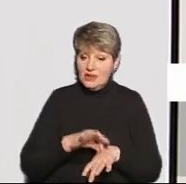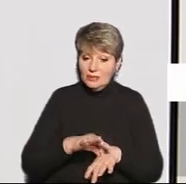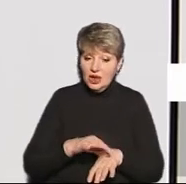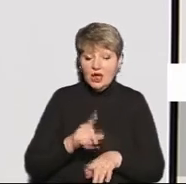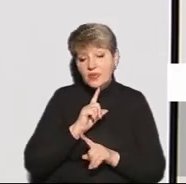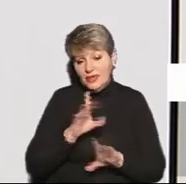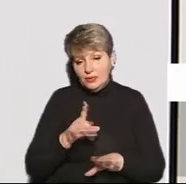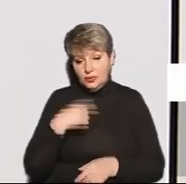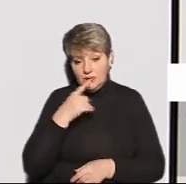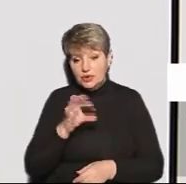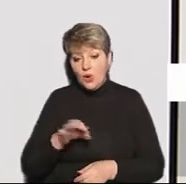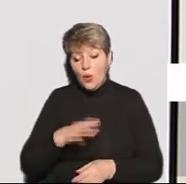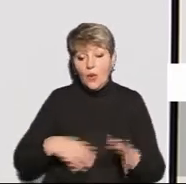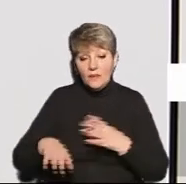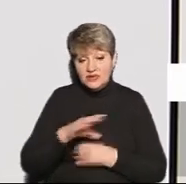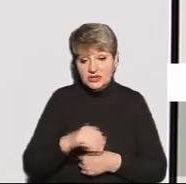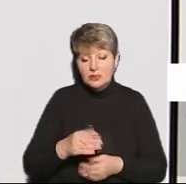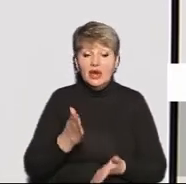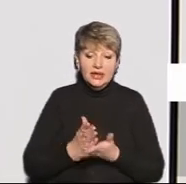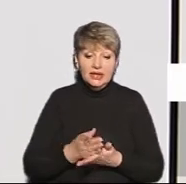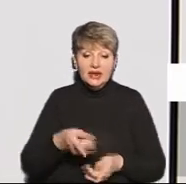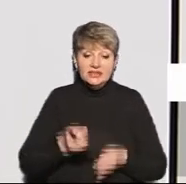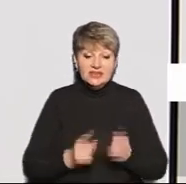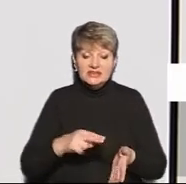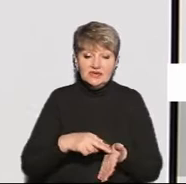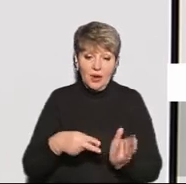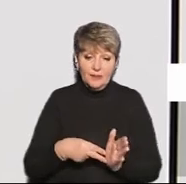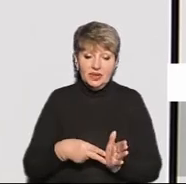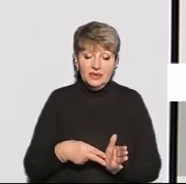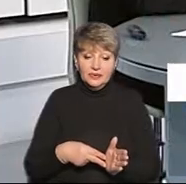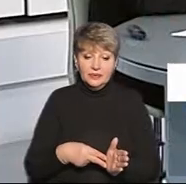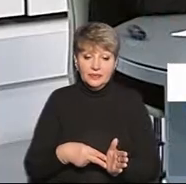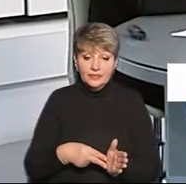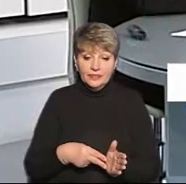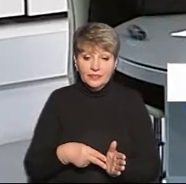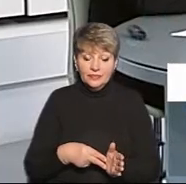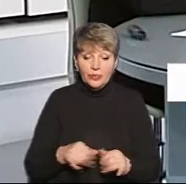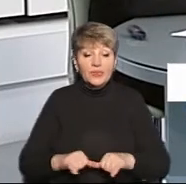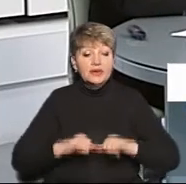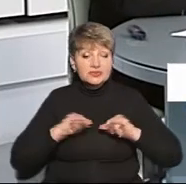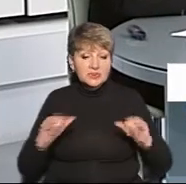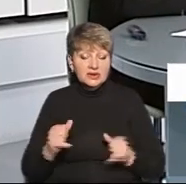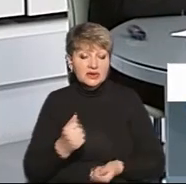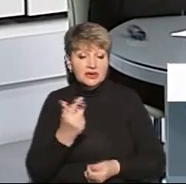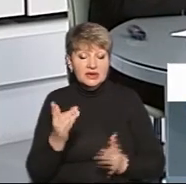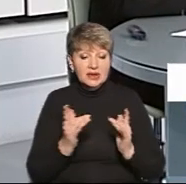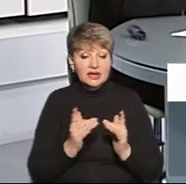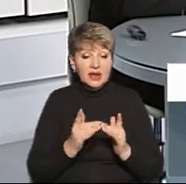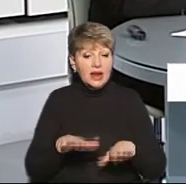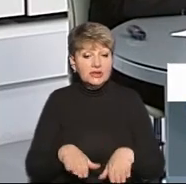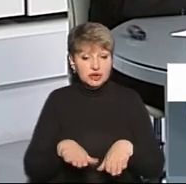буду розказувати про всі хвилі, тому що є, звісно, план відповідного реагування і збільшення кількості